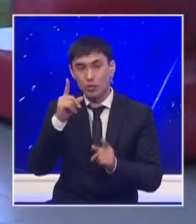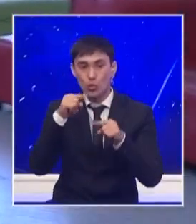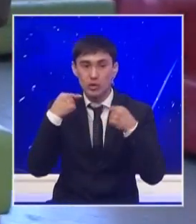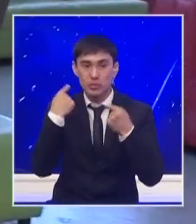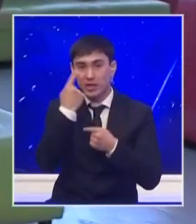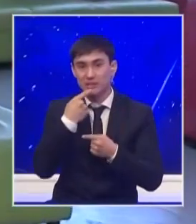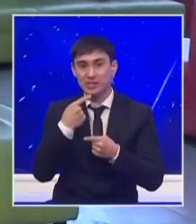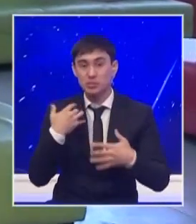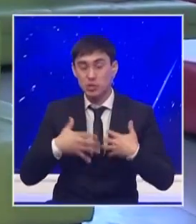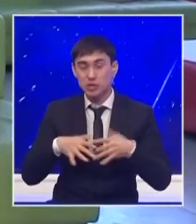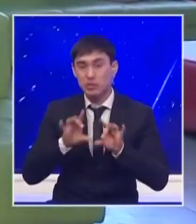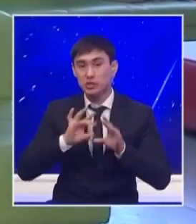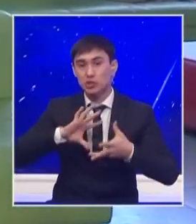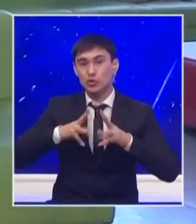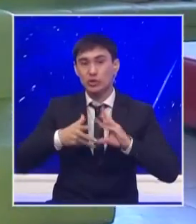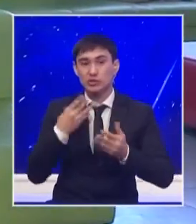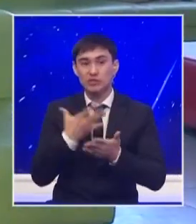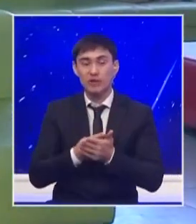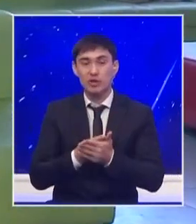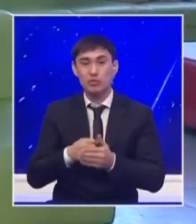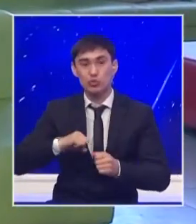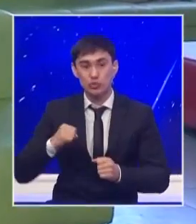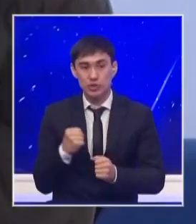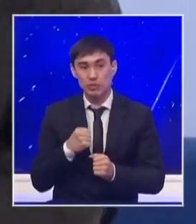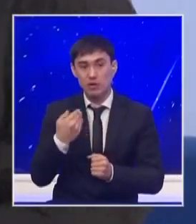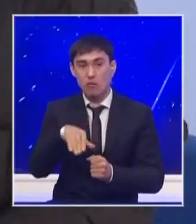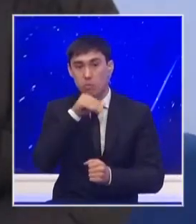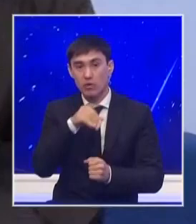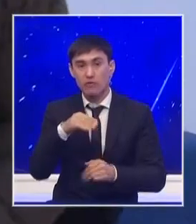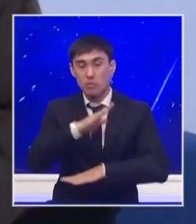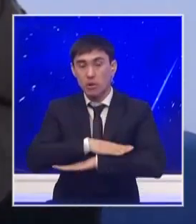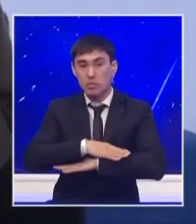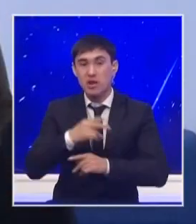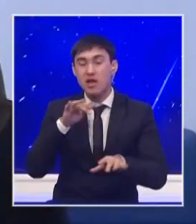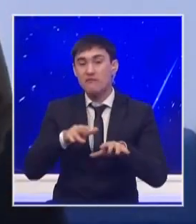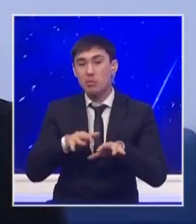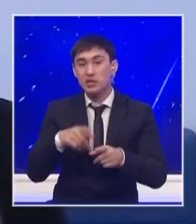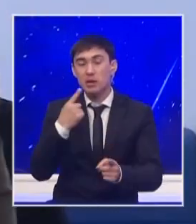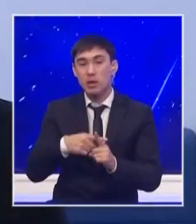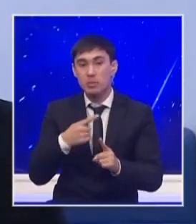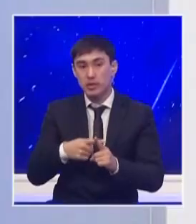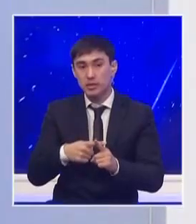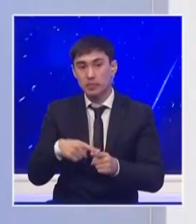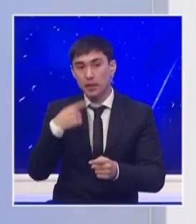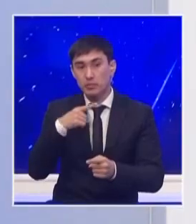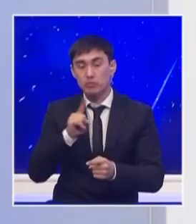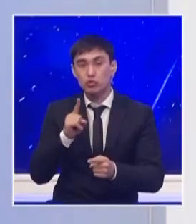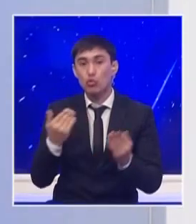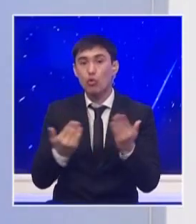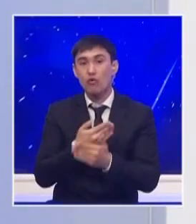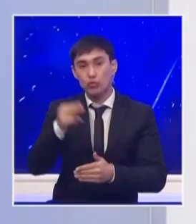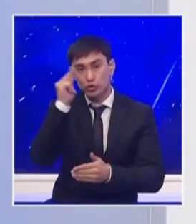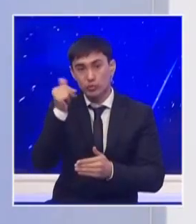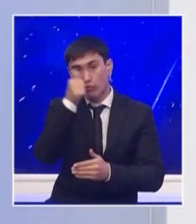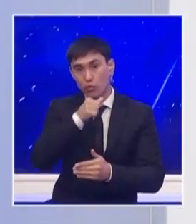улыбкой на лице спешит поделиться результатами со своими друзьями его профильные предметы информатика и математика стоит отметить нового